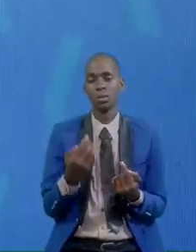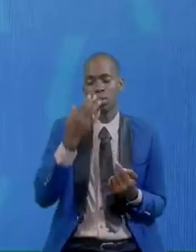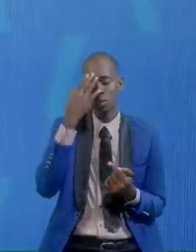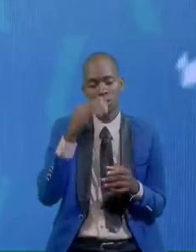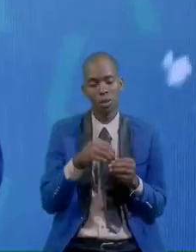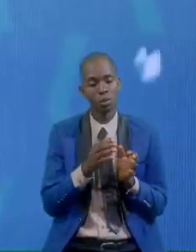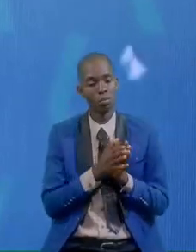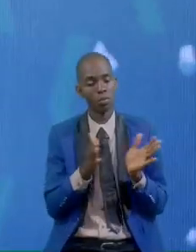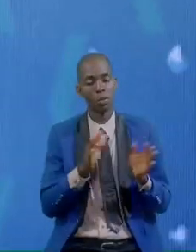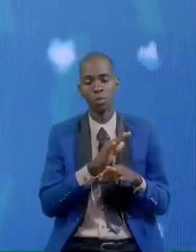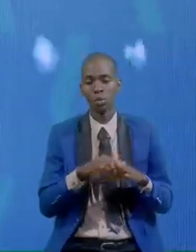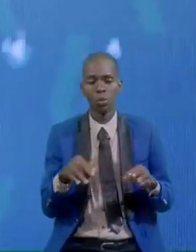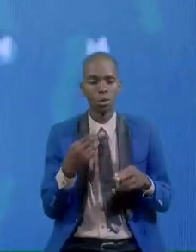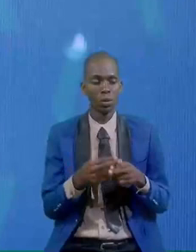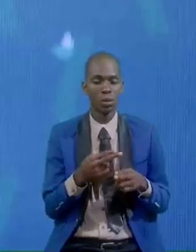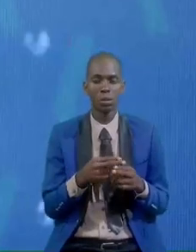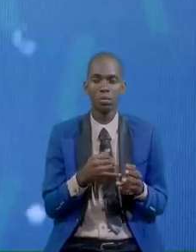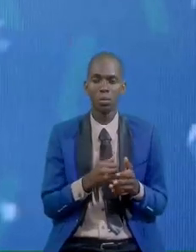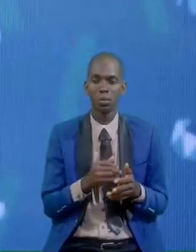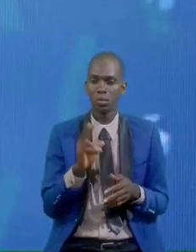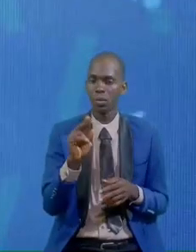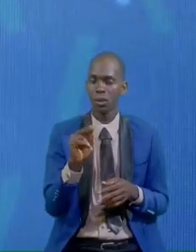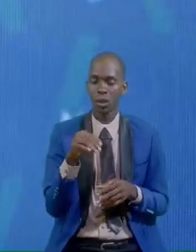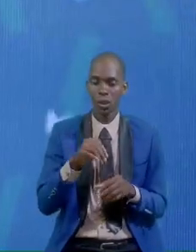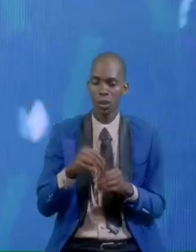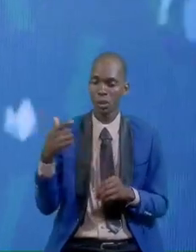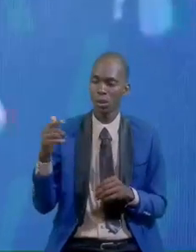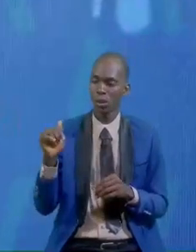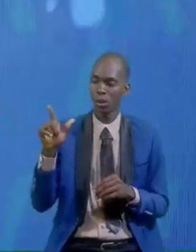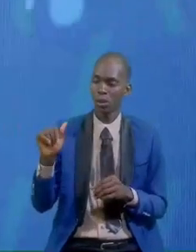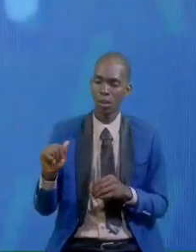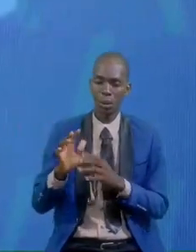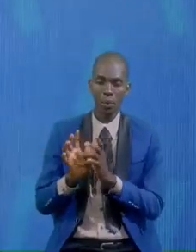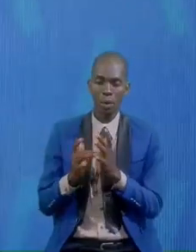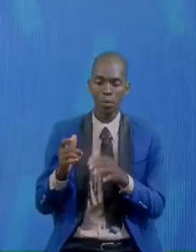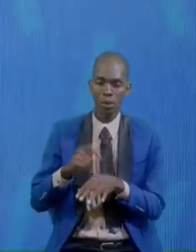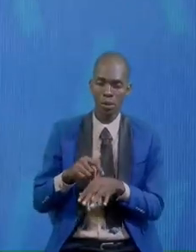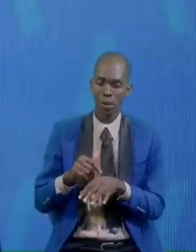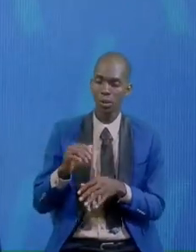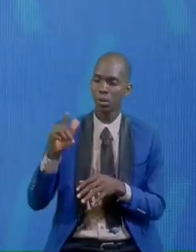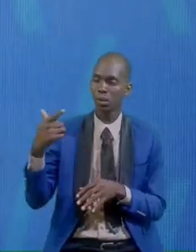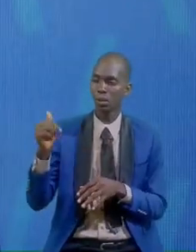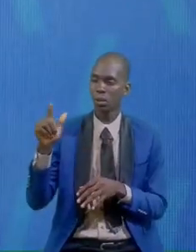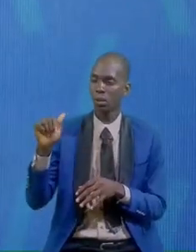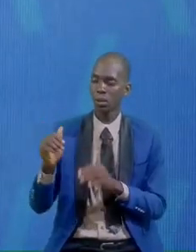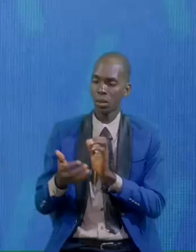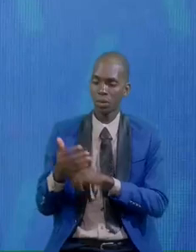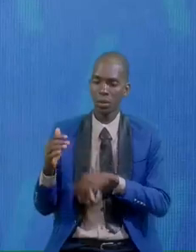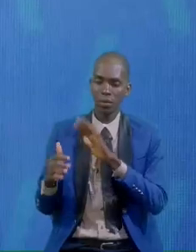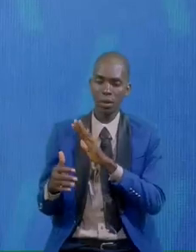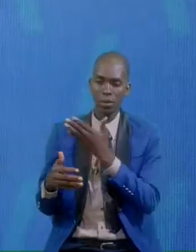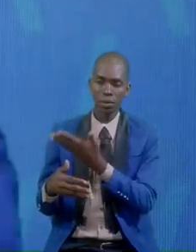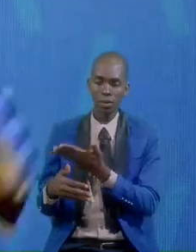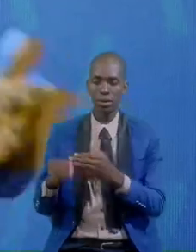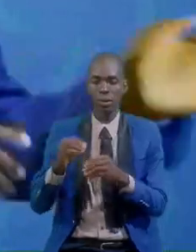ceci. Ça a été mentionné en Galates chapitre 5, en 1 Corinthiens. Chapitre